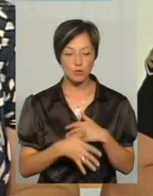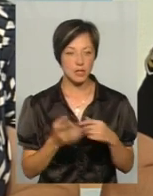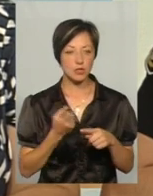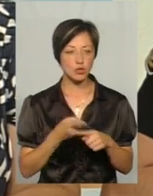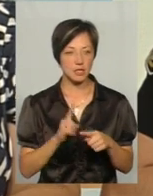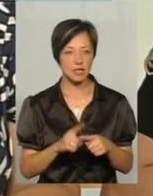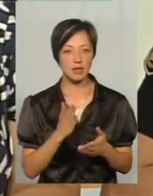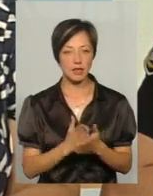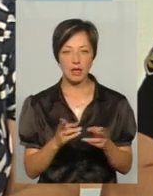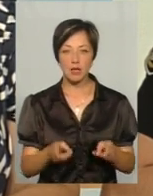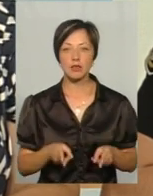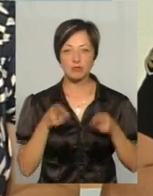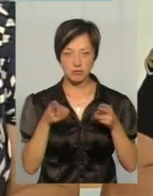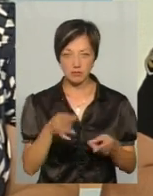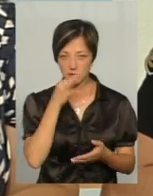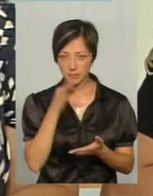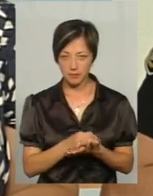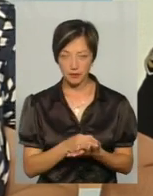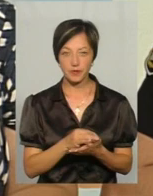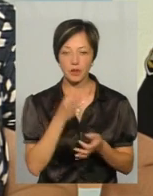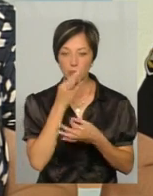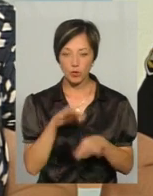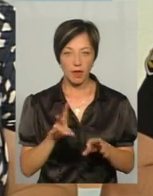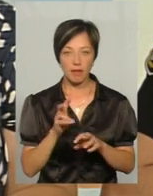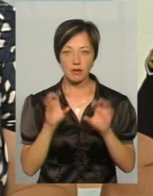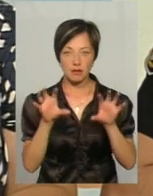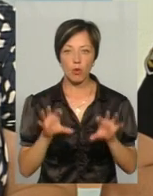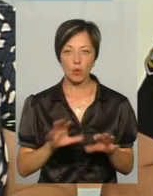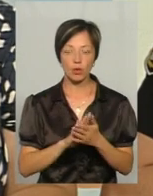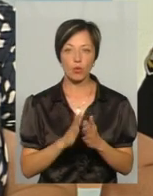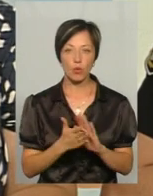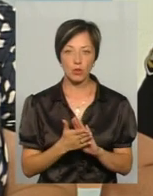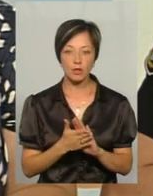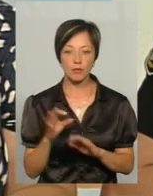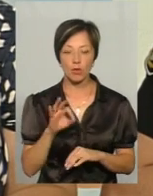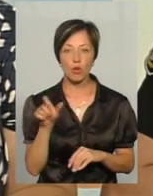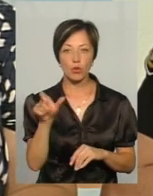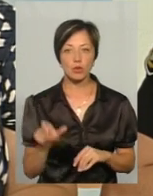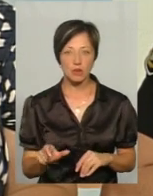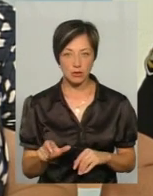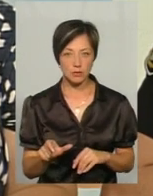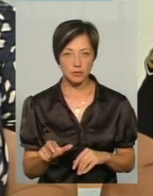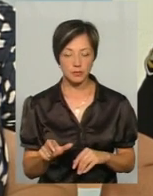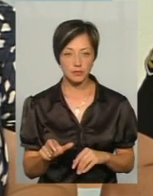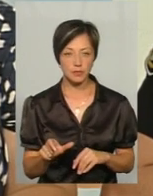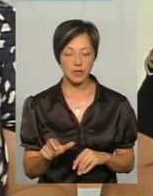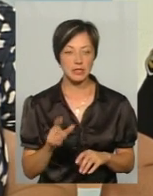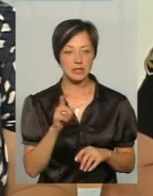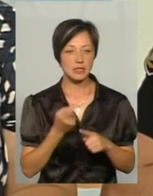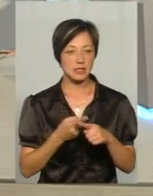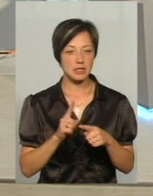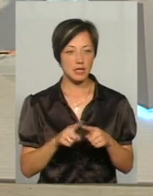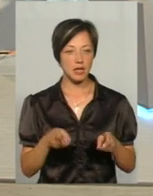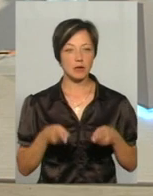є кримінальна відповідальність і будь-яка незаконна угода щодо людини за це є